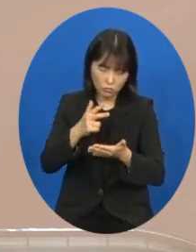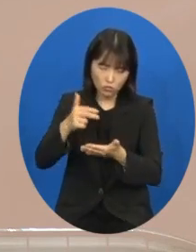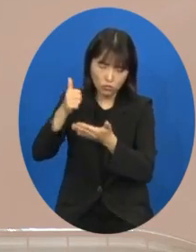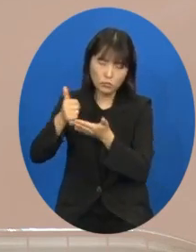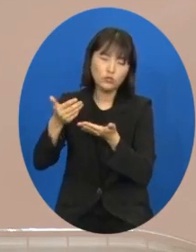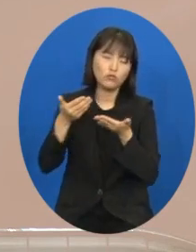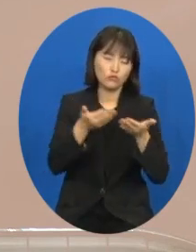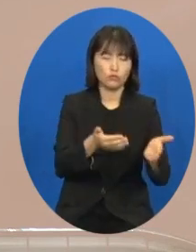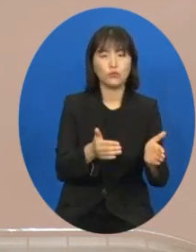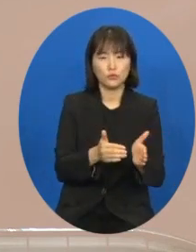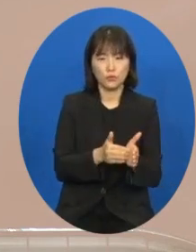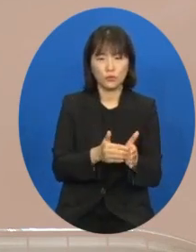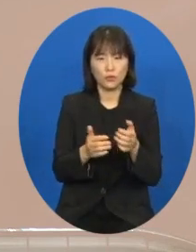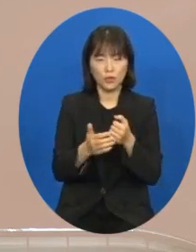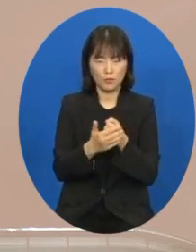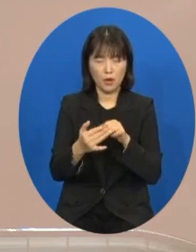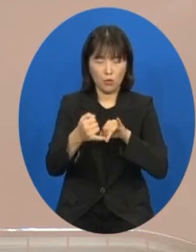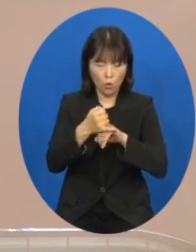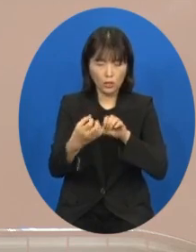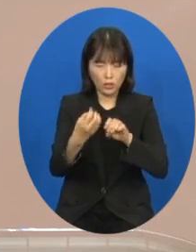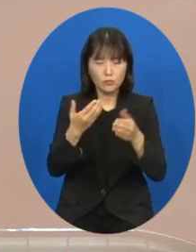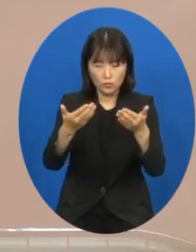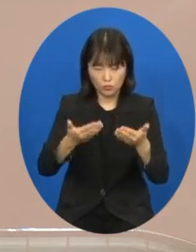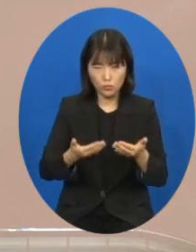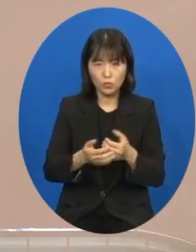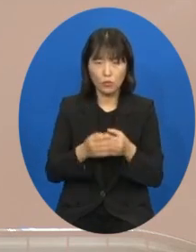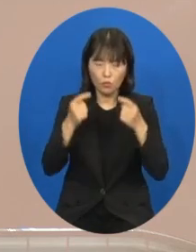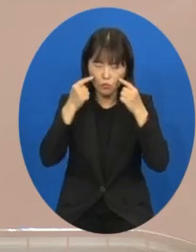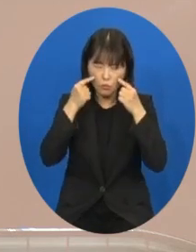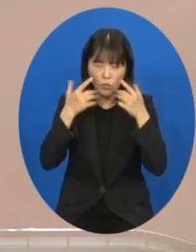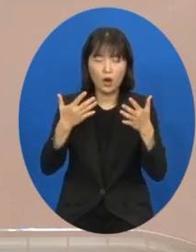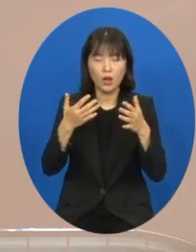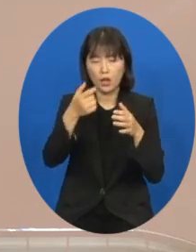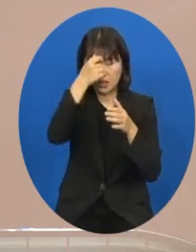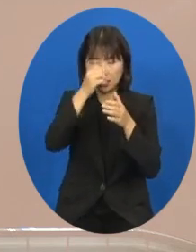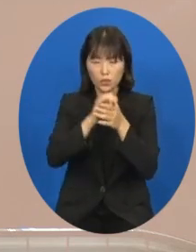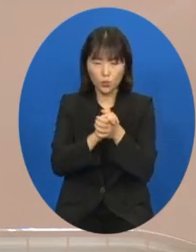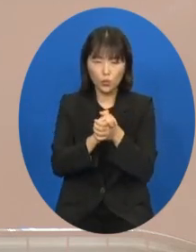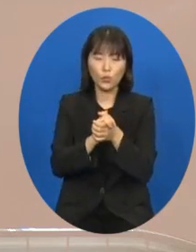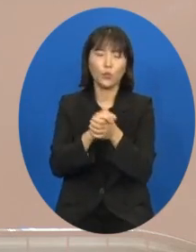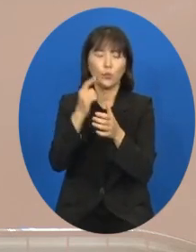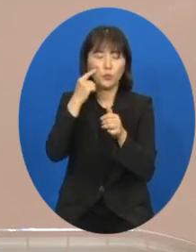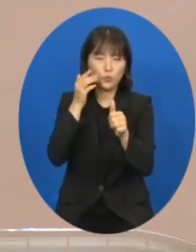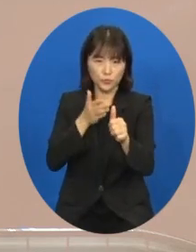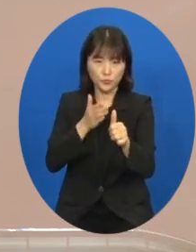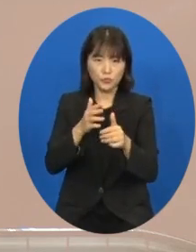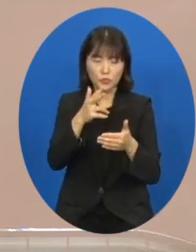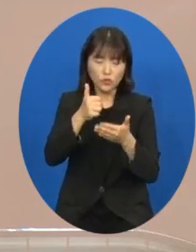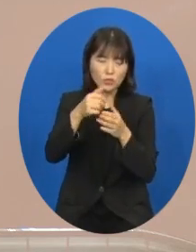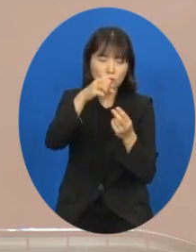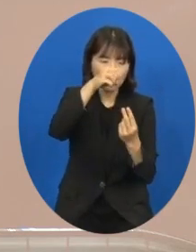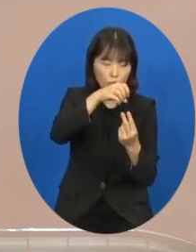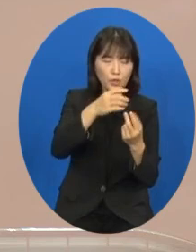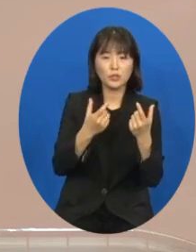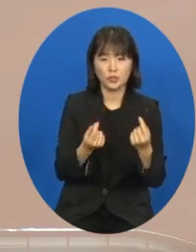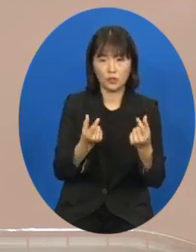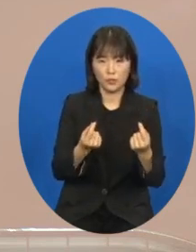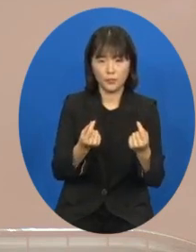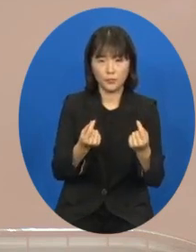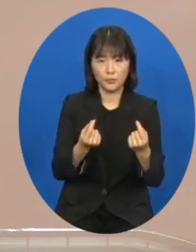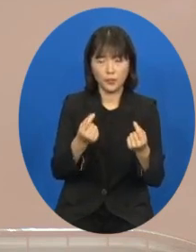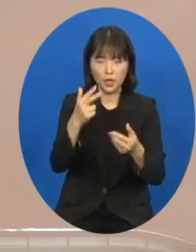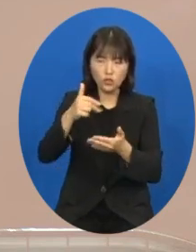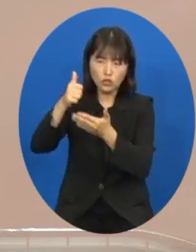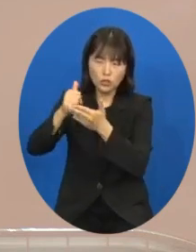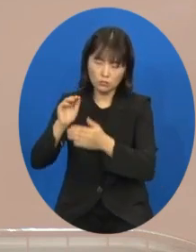주셨어요. 그래서 반드시 응답하실 겁니다. 정확히 기도하세요. 주님 세례 요한처럼